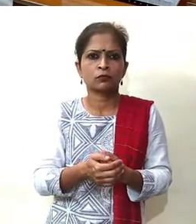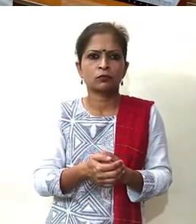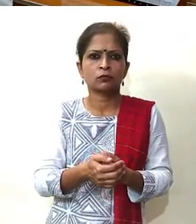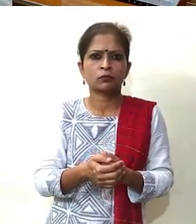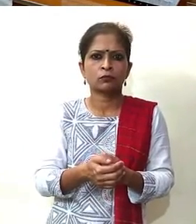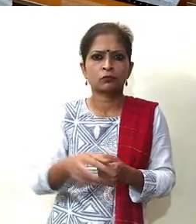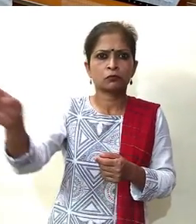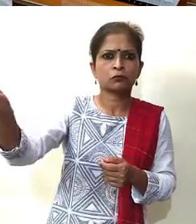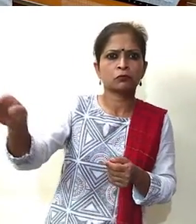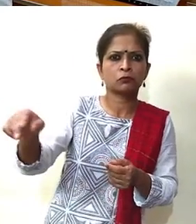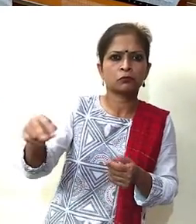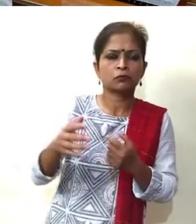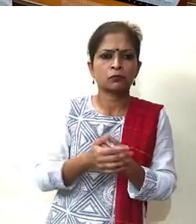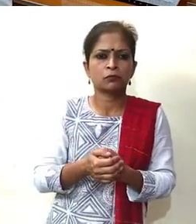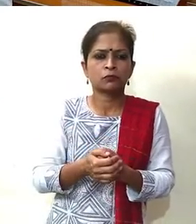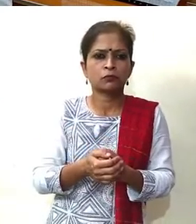बिल्कुल चला आता है।